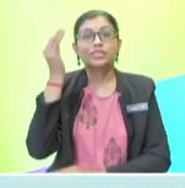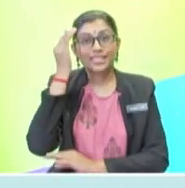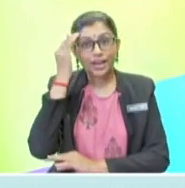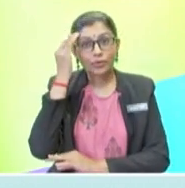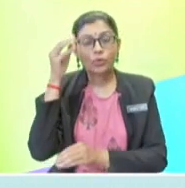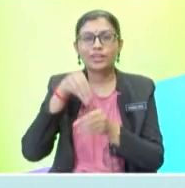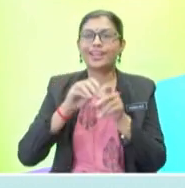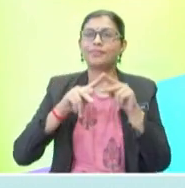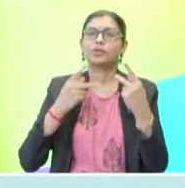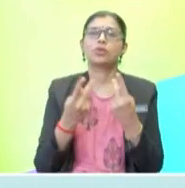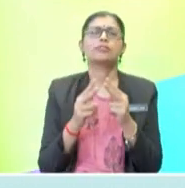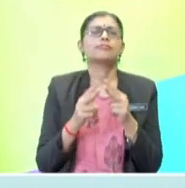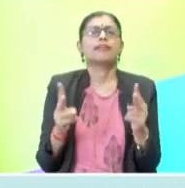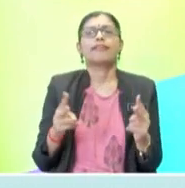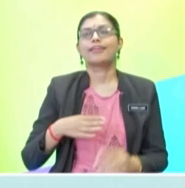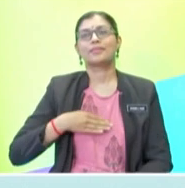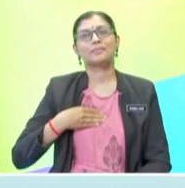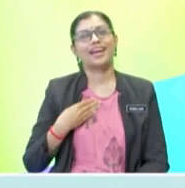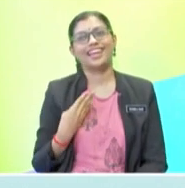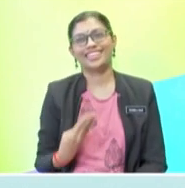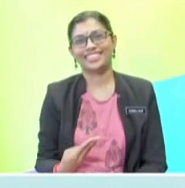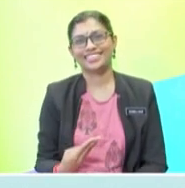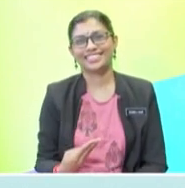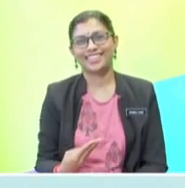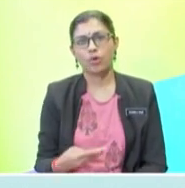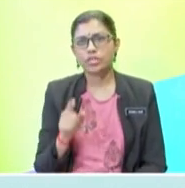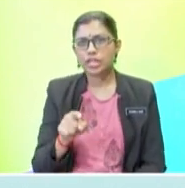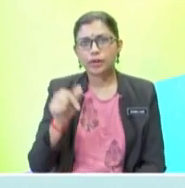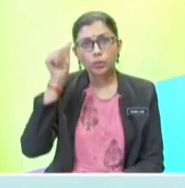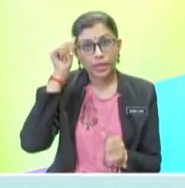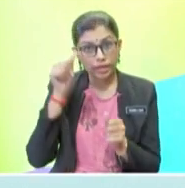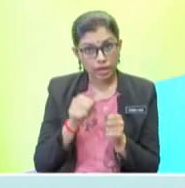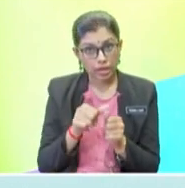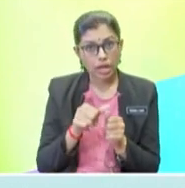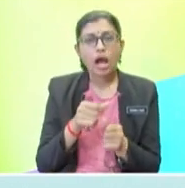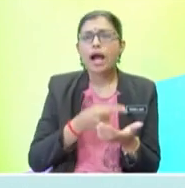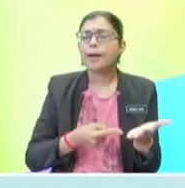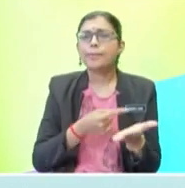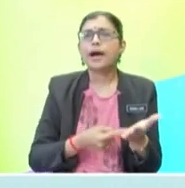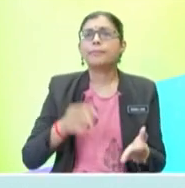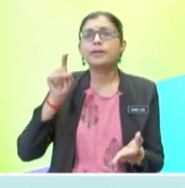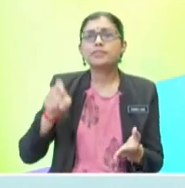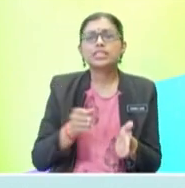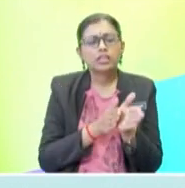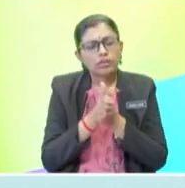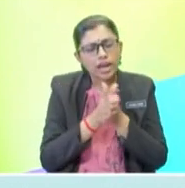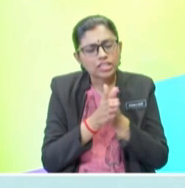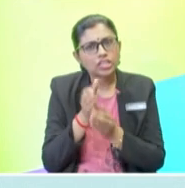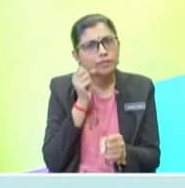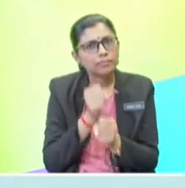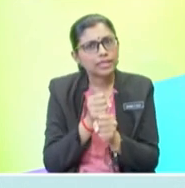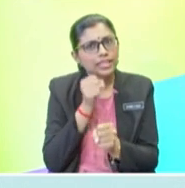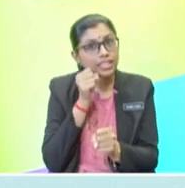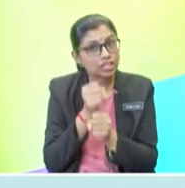Yang kedua, tanamkan dalam keluarga berat sama dipikul, ringan sama dijinjing. Macam kita tadi, sama-sama membantu ahli keluarga.